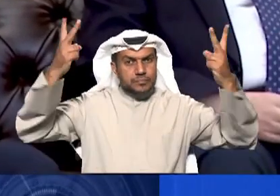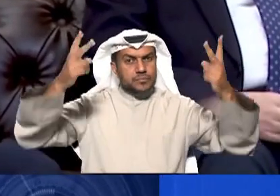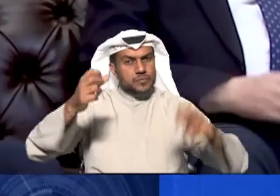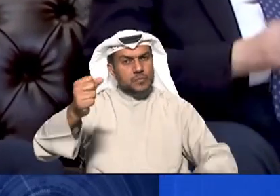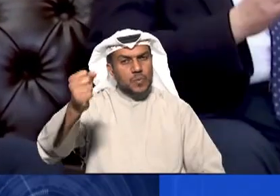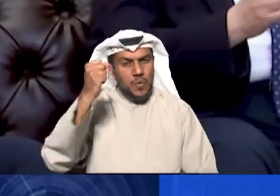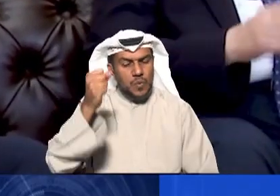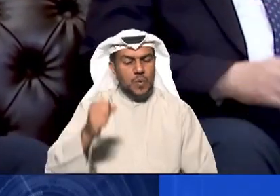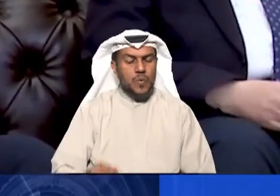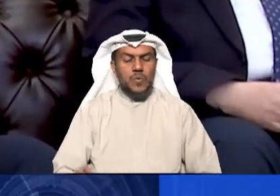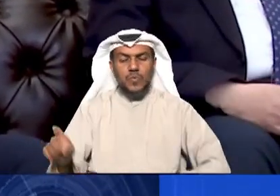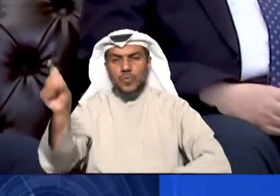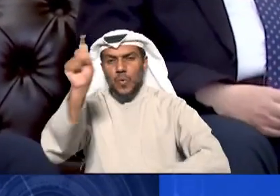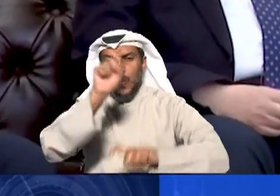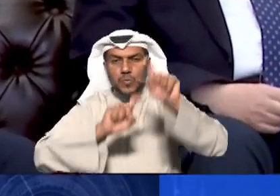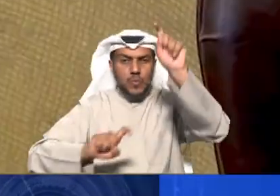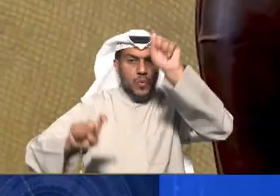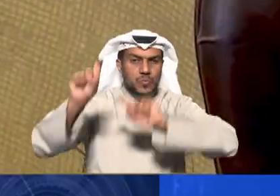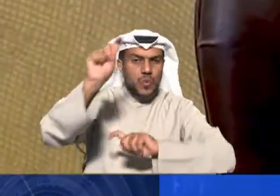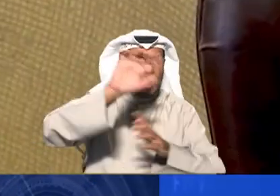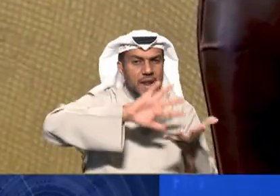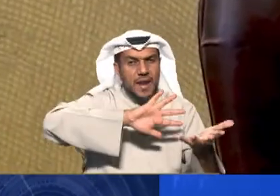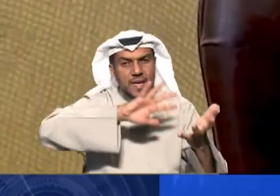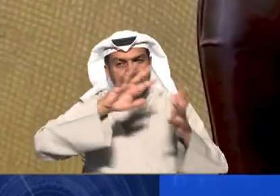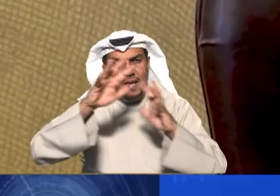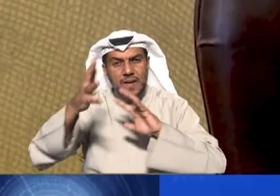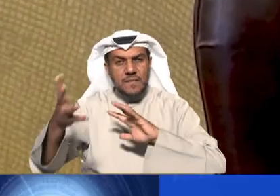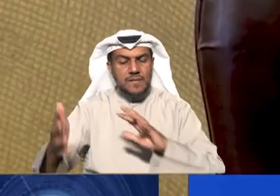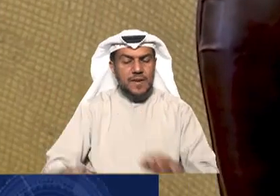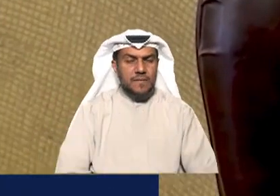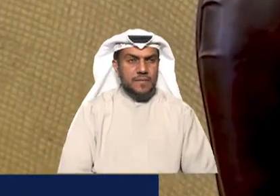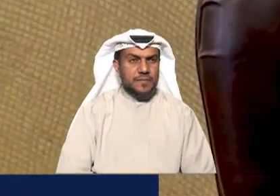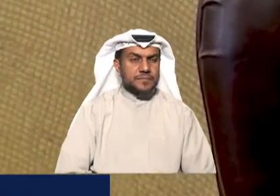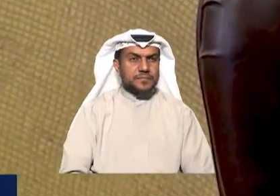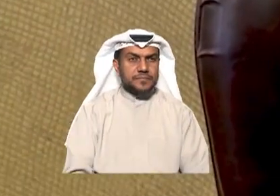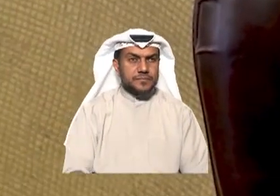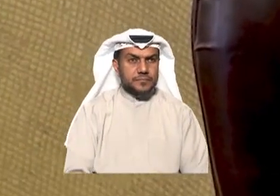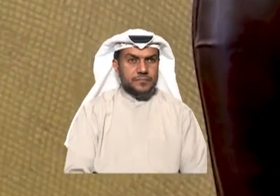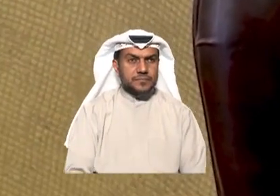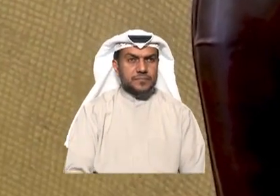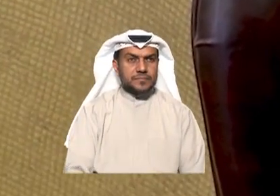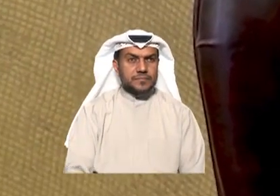إلى مناقشة عدد من الموضوعات والقضايا ذات الاهتمام المشترك.